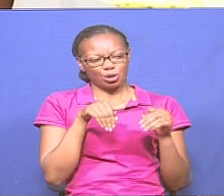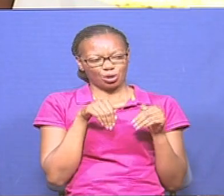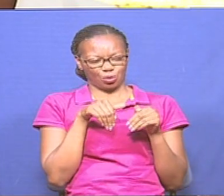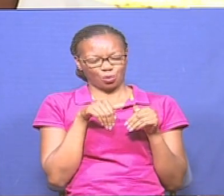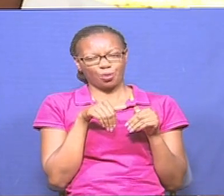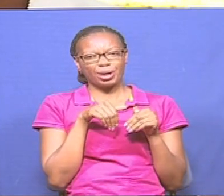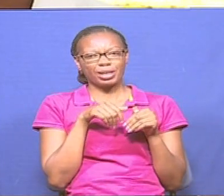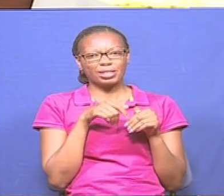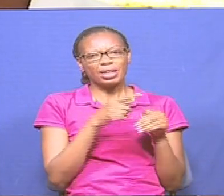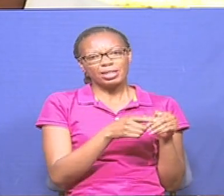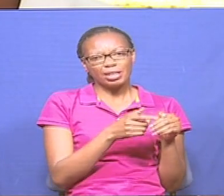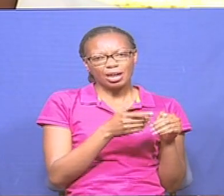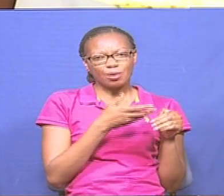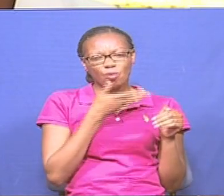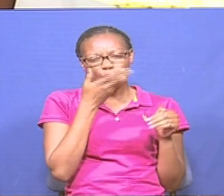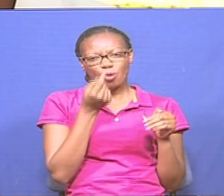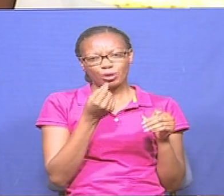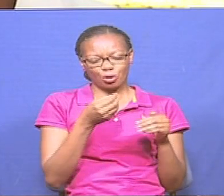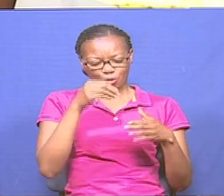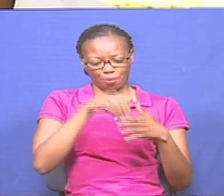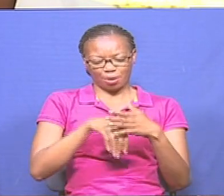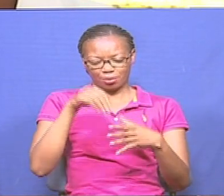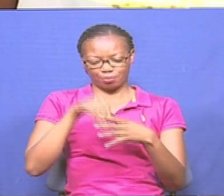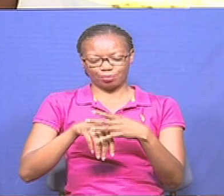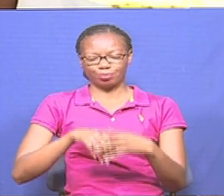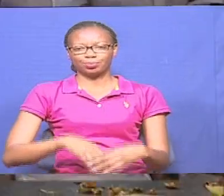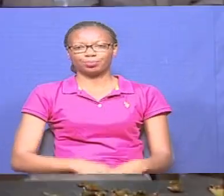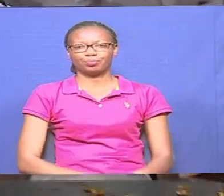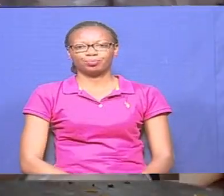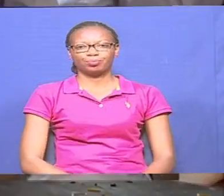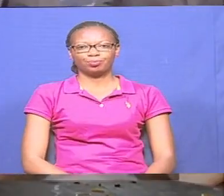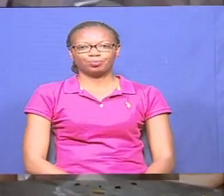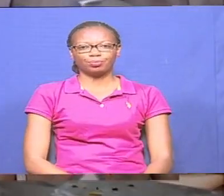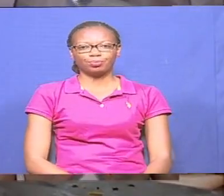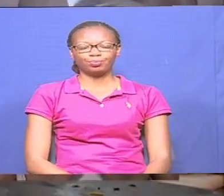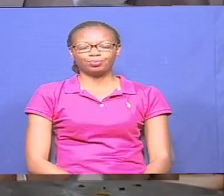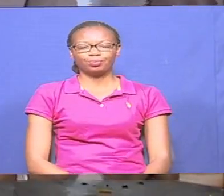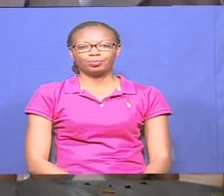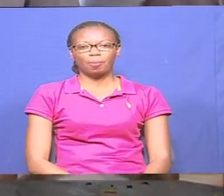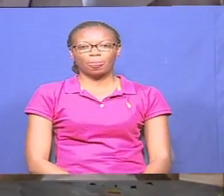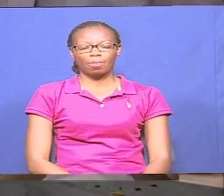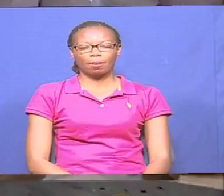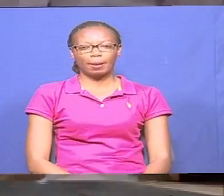some kwa muda mchache, kisha ikishapoa tunapaka.